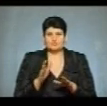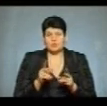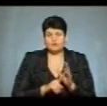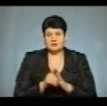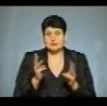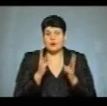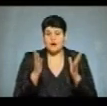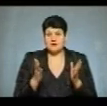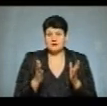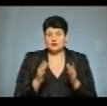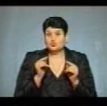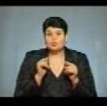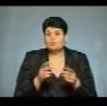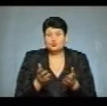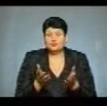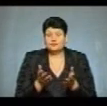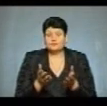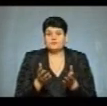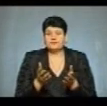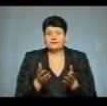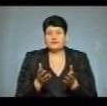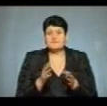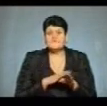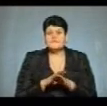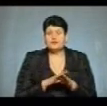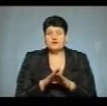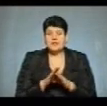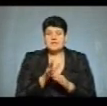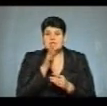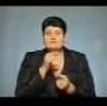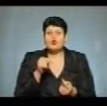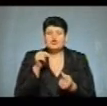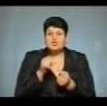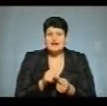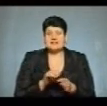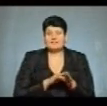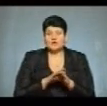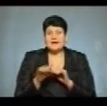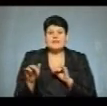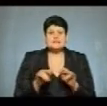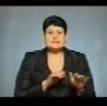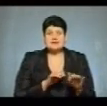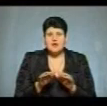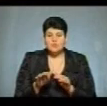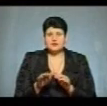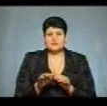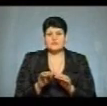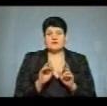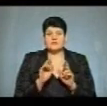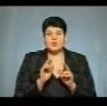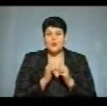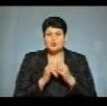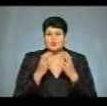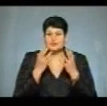загорання. Тому просто саме виконання, своєчасне виконання заходів і як щоденного